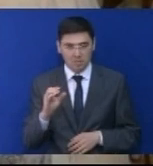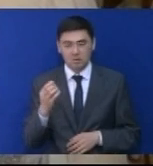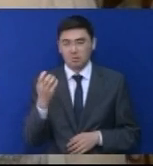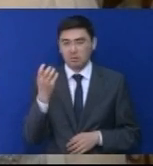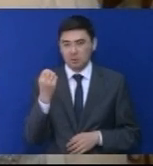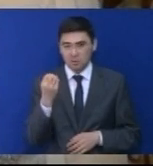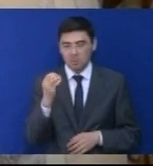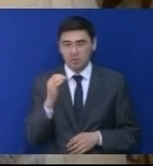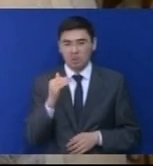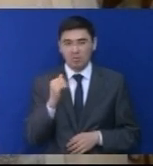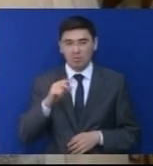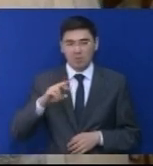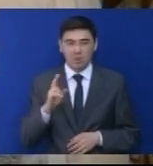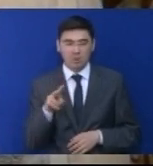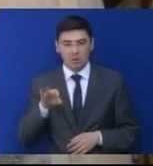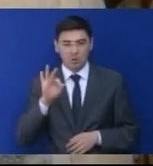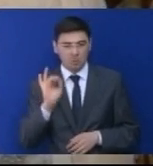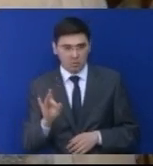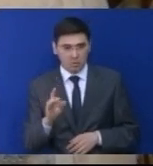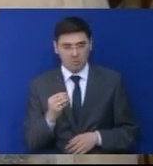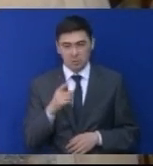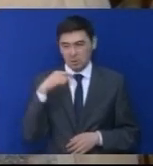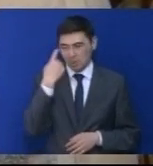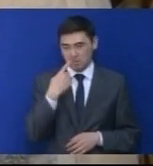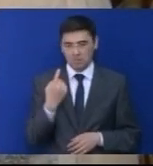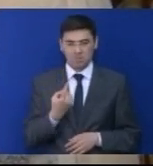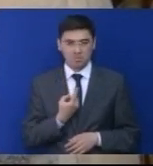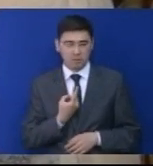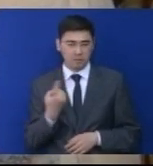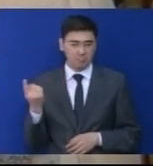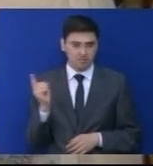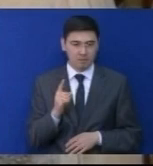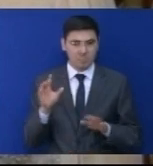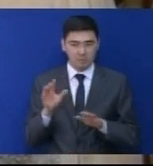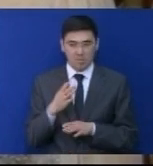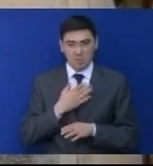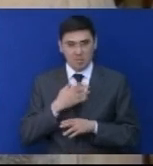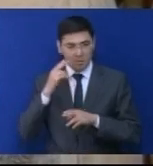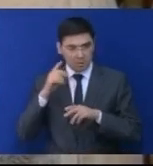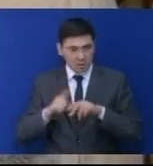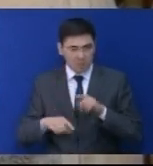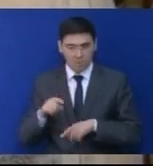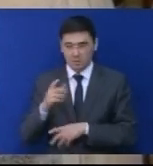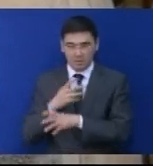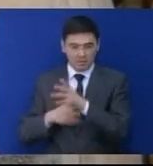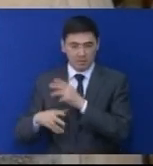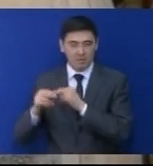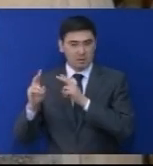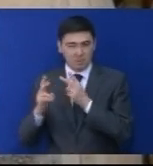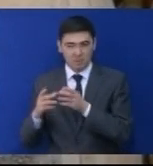фольклорный ансамбль, сонымен қатар жеке орындаушылар, бауырларым, сіңілдерім, бишілер барлықтары